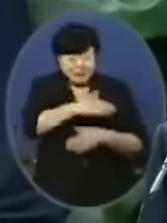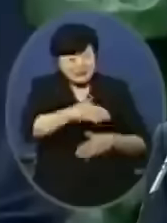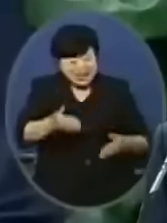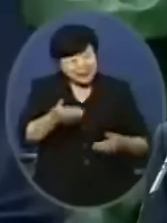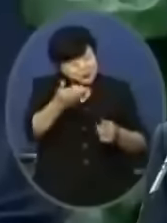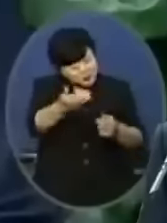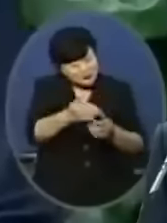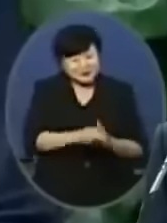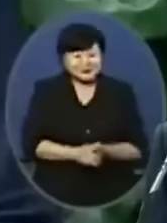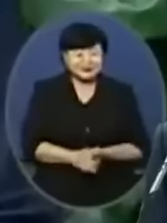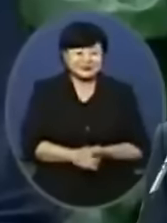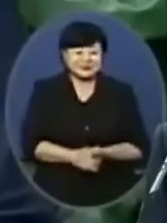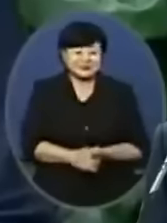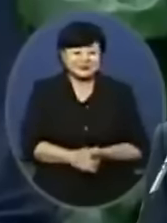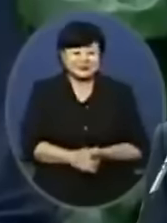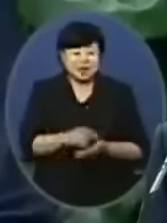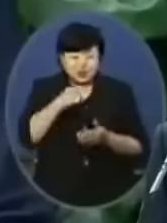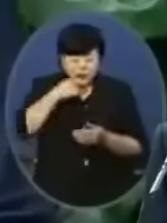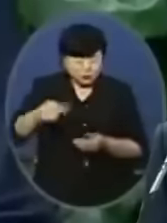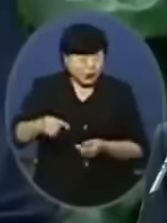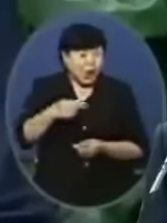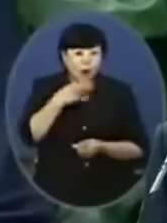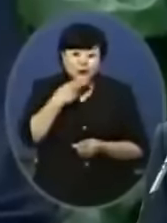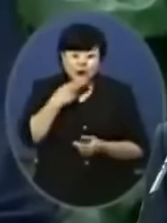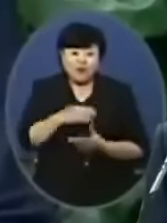찾아주는 것입니다. 손에 안 나요.